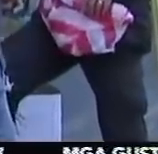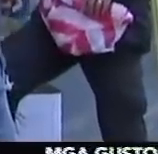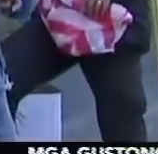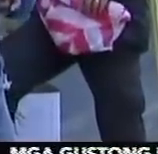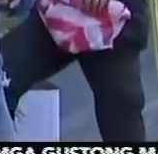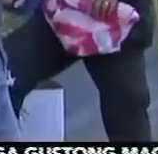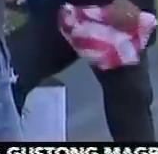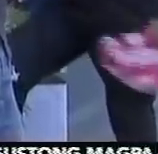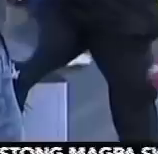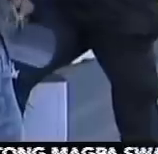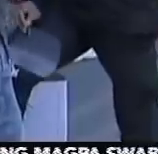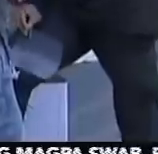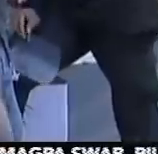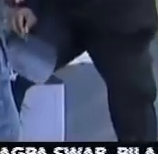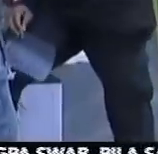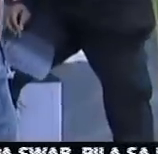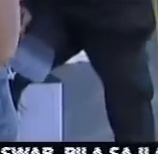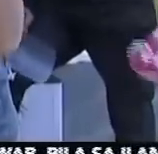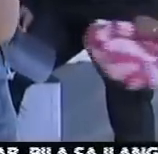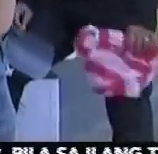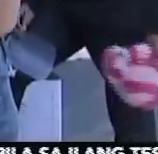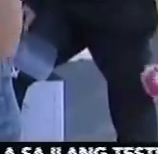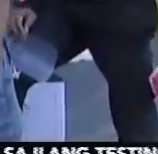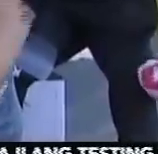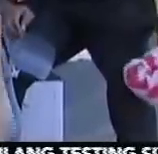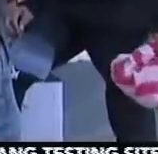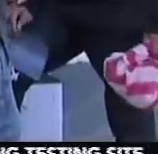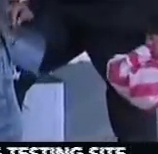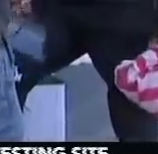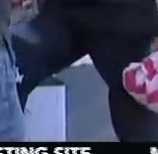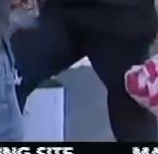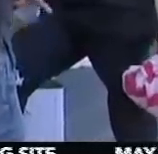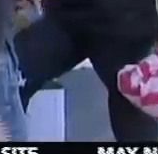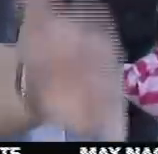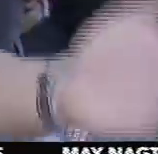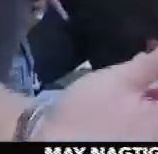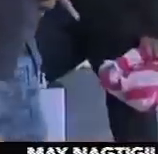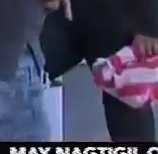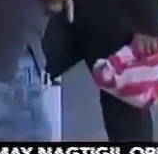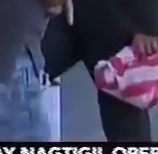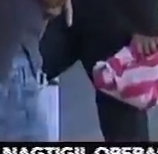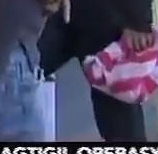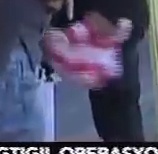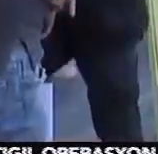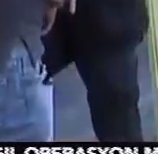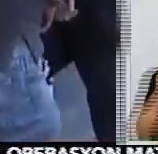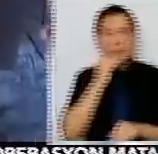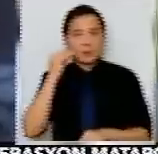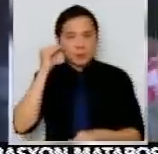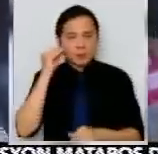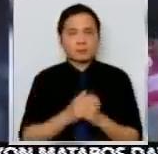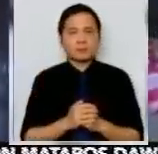COVID. Kaya bid po natin maglagay pag po tayo lalabas. Yes, oh, mamauna na po